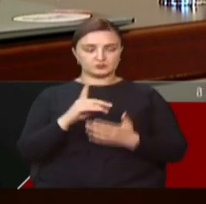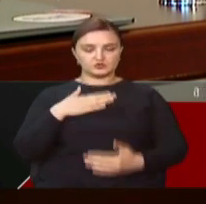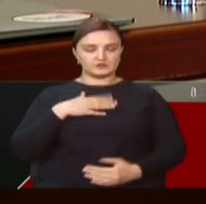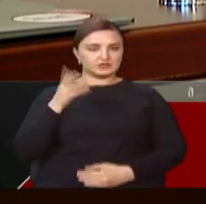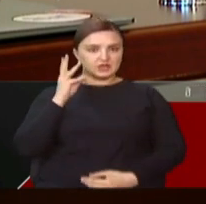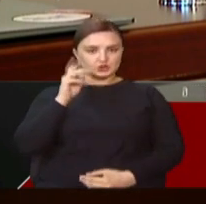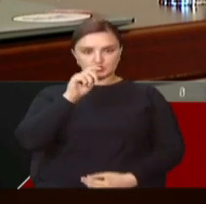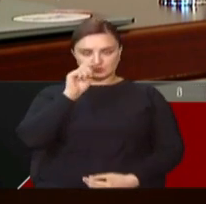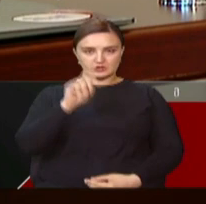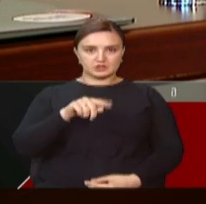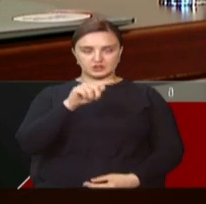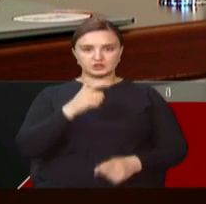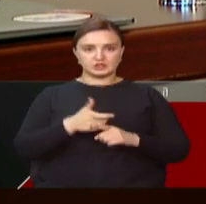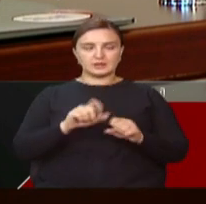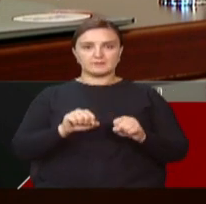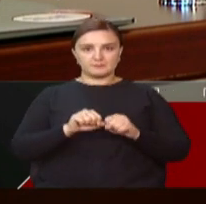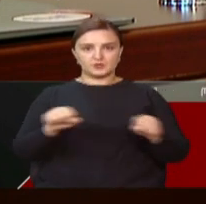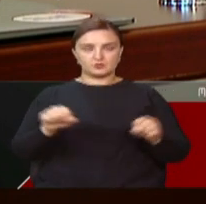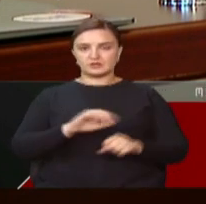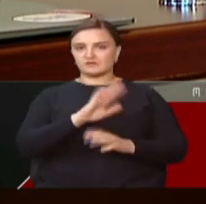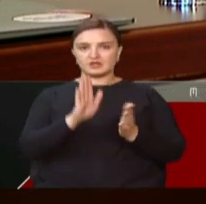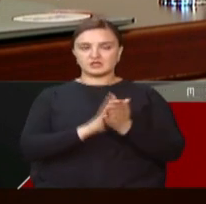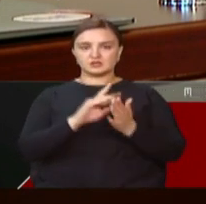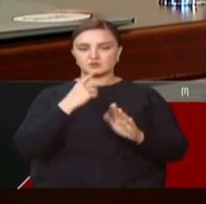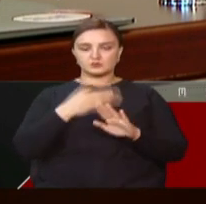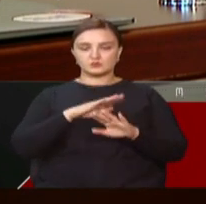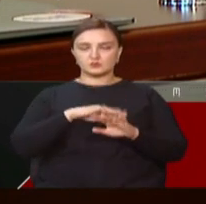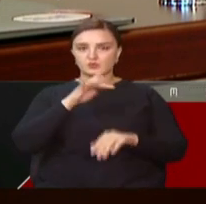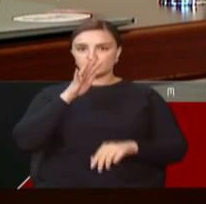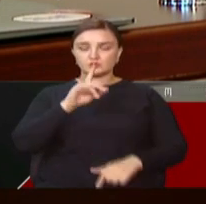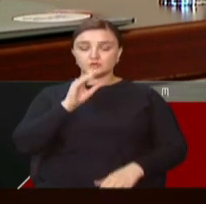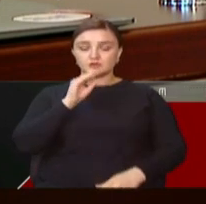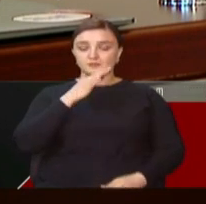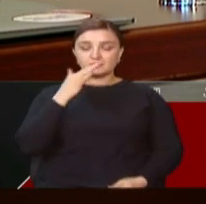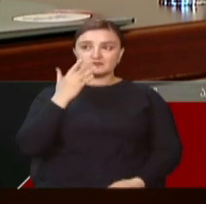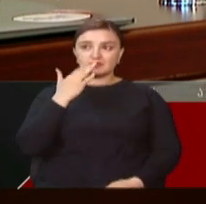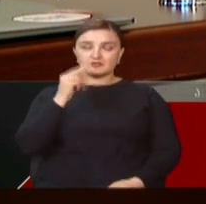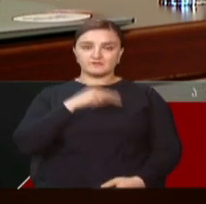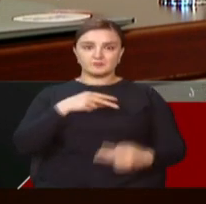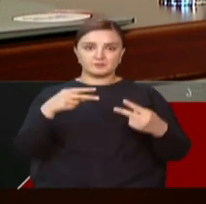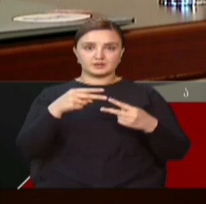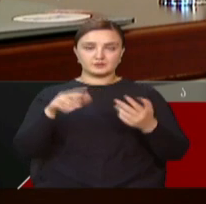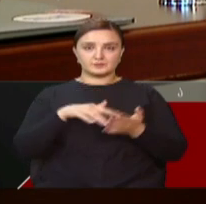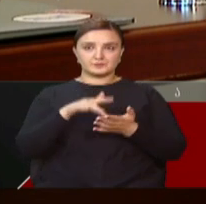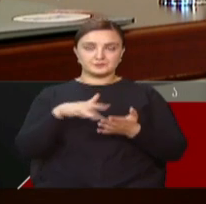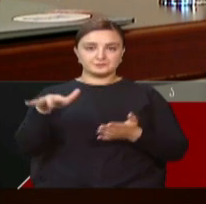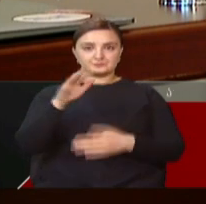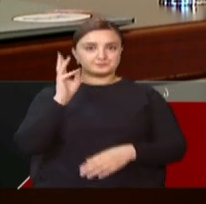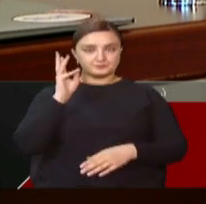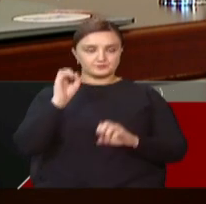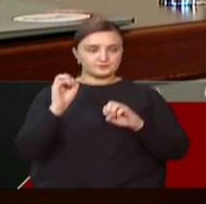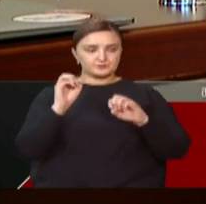Чи Украина, Ши, Талиан Гмирулат, Олезер Тул момент, Абширот, Сац Пеури, Чуанита Солит, Спартниор, Кокнабис, Элчемат,